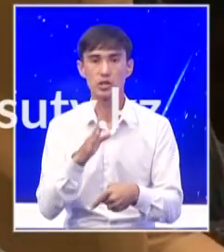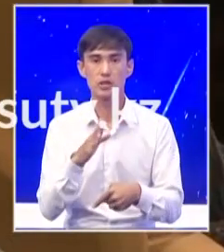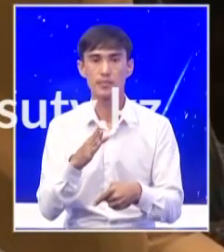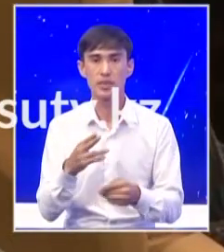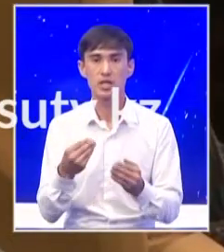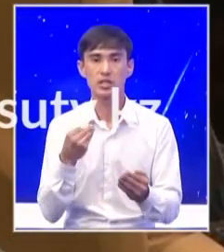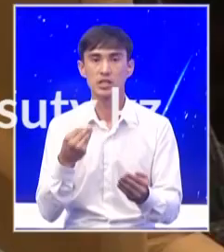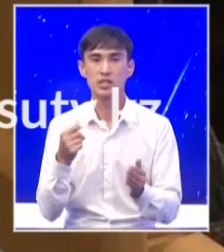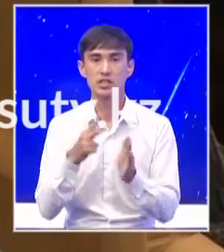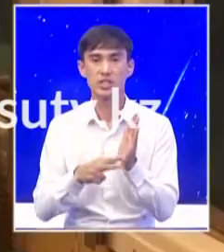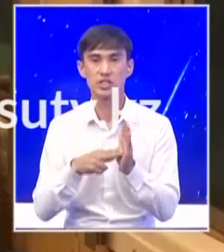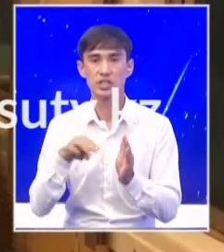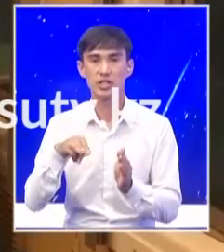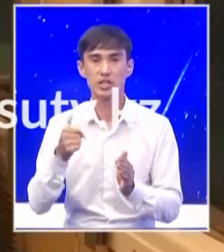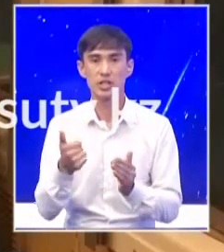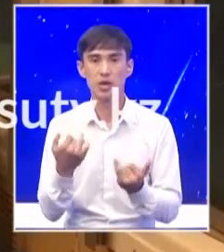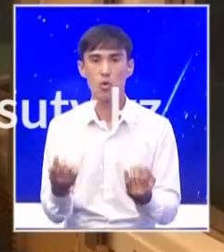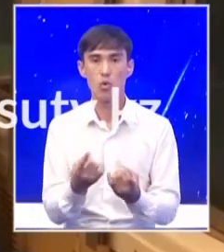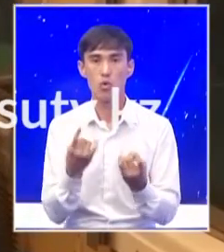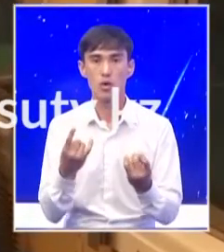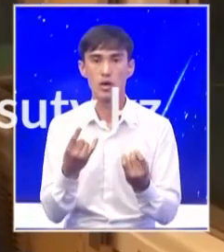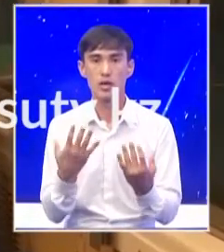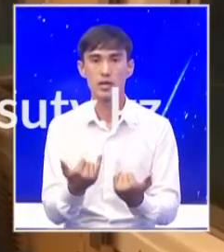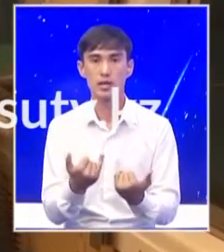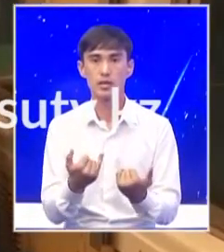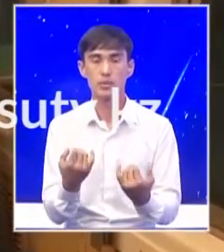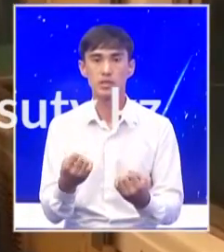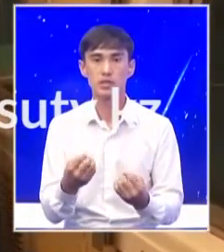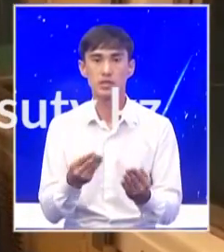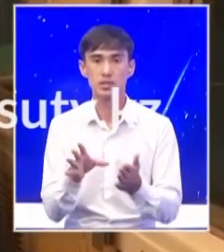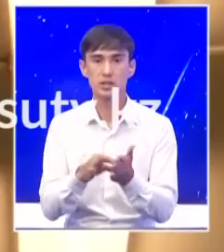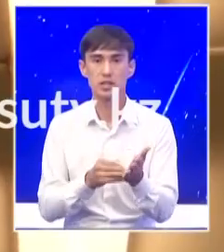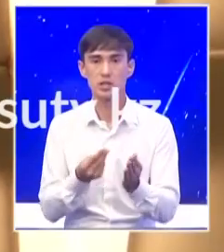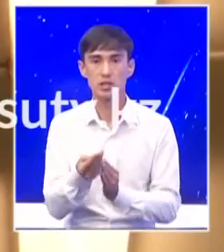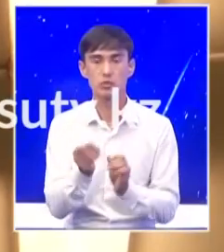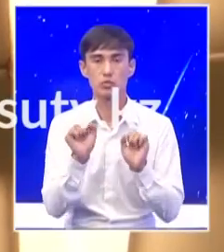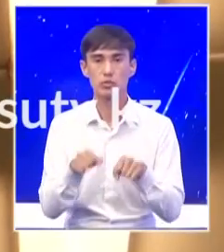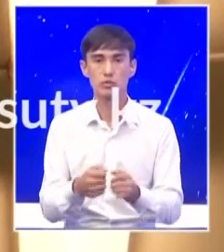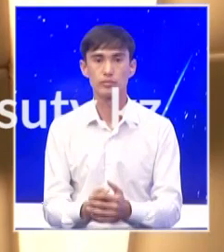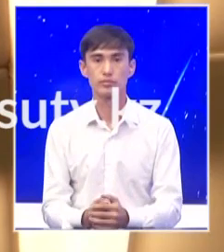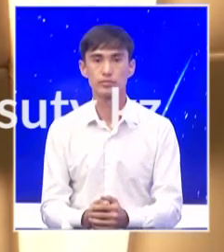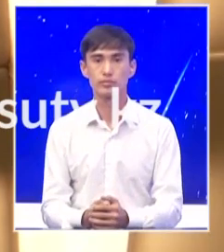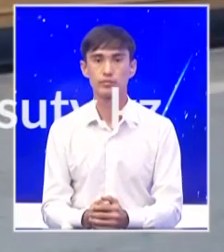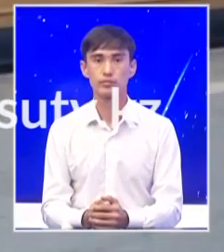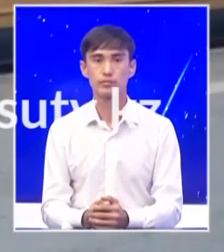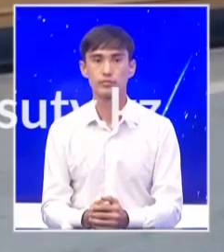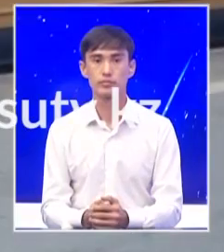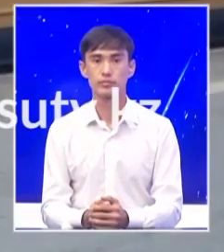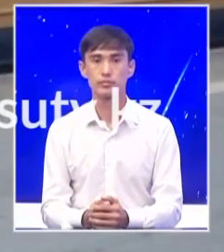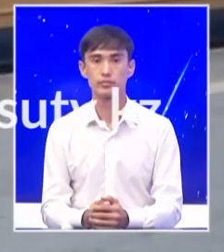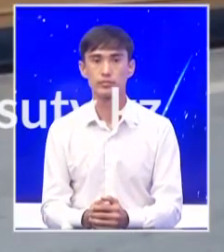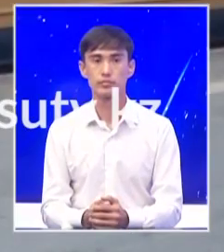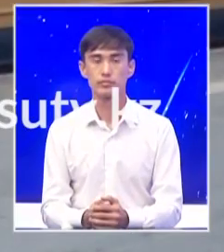80 теңге. Төлемді оңай көлік картасымен немесе қолма-қол ақшамен төлей аласыз.